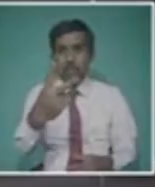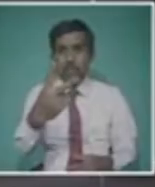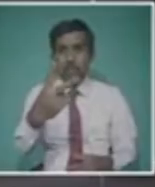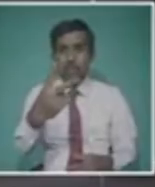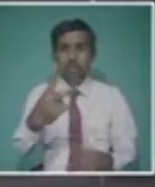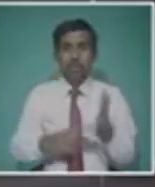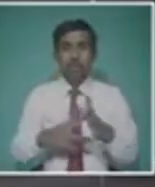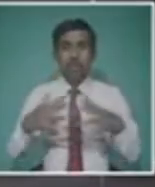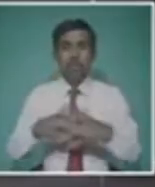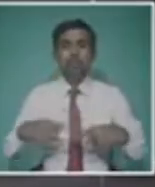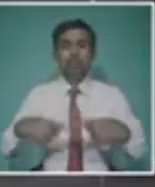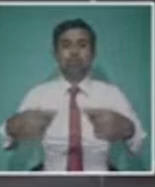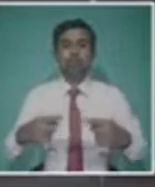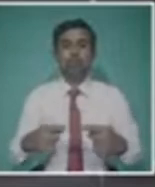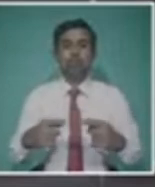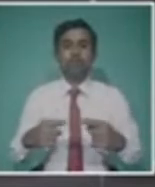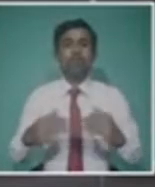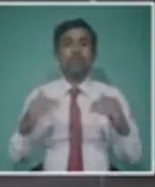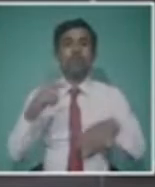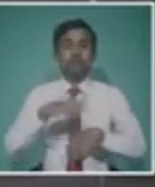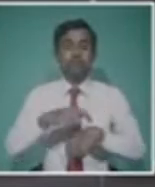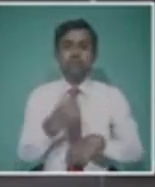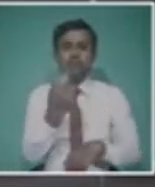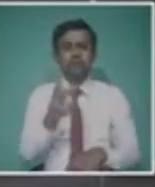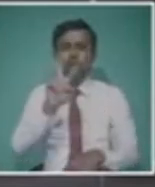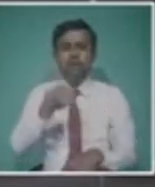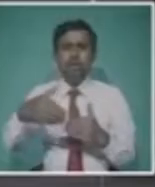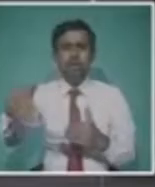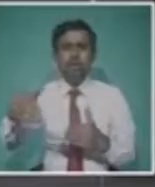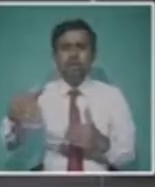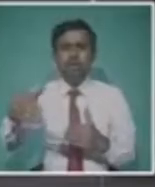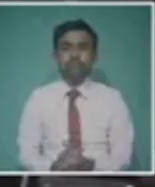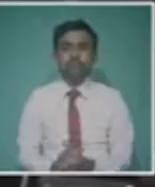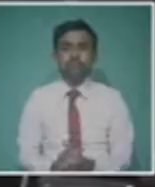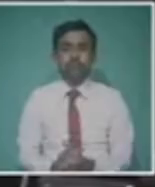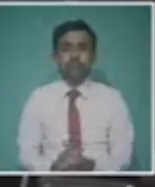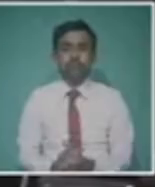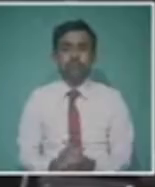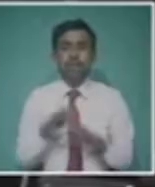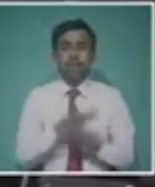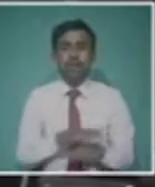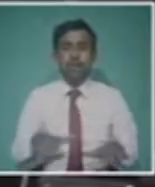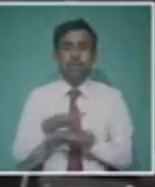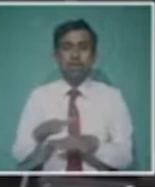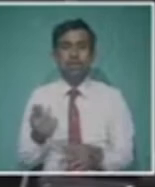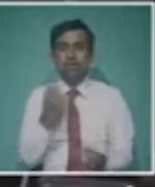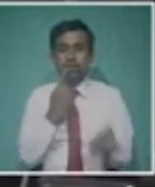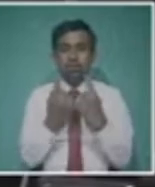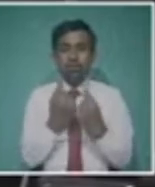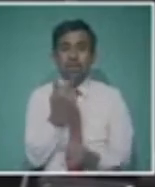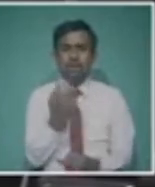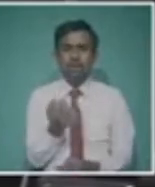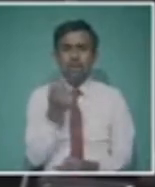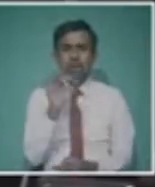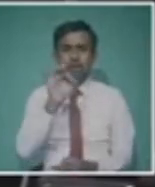මේ නීතිය ක්‍රියාත්මක කරන මේක සාධාරණ කාලයක් දීලා 2030 විතර ක්‍රියාත්මක කරනවා නම් තමයි සාධාරණ වෙන්නේ සිසු සිසුයන්ගේ ඉල්ලීම මත 2015